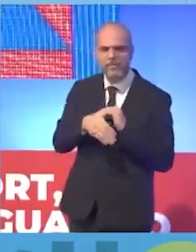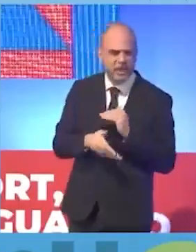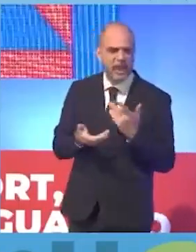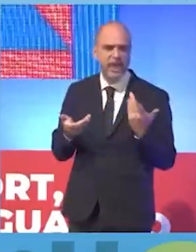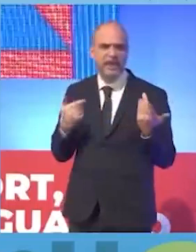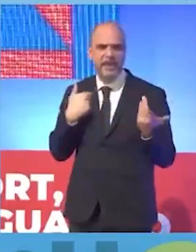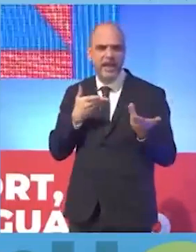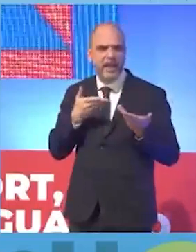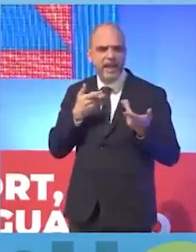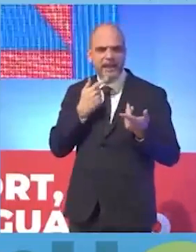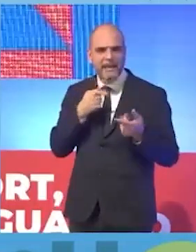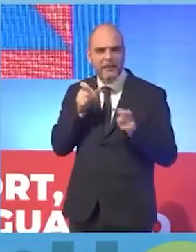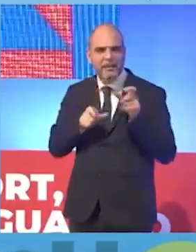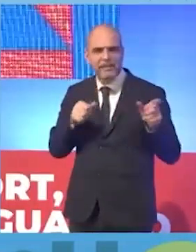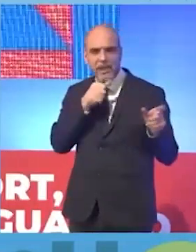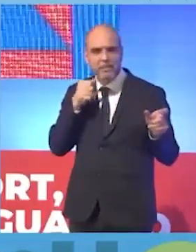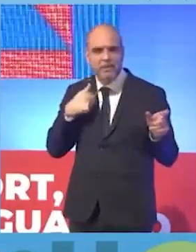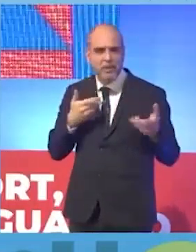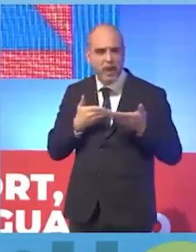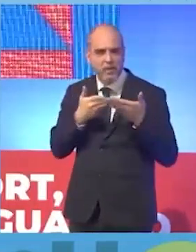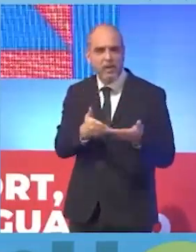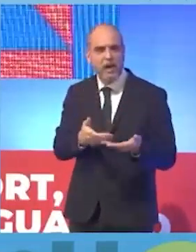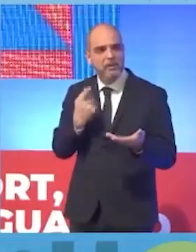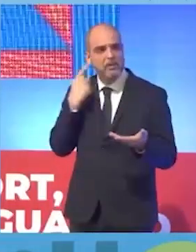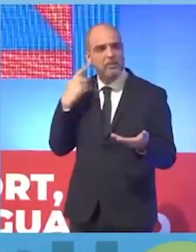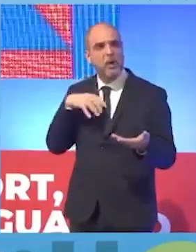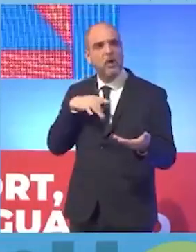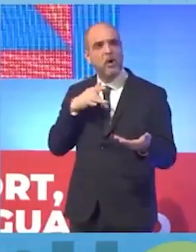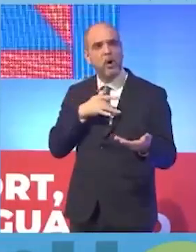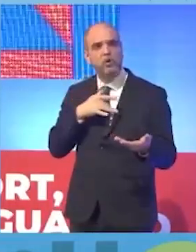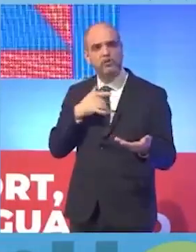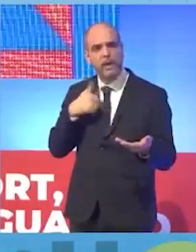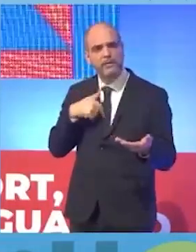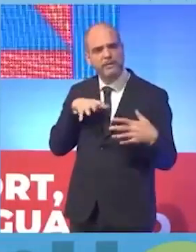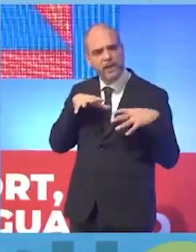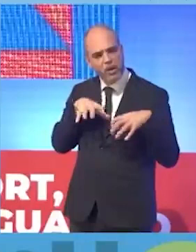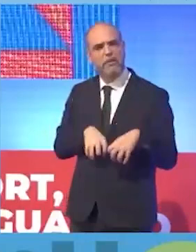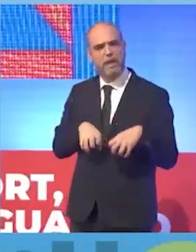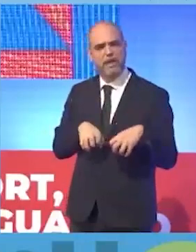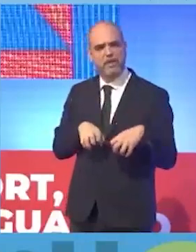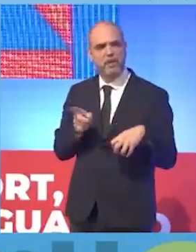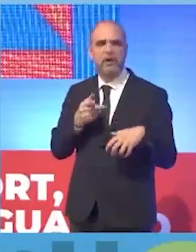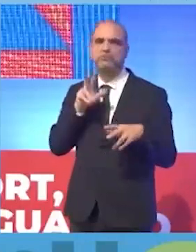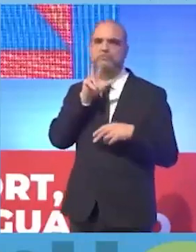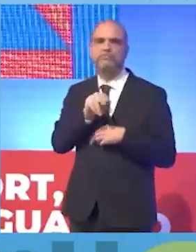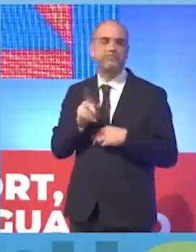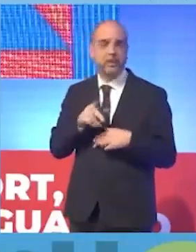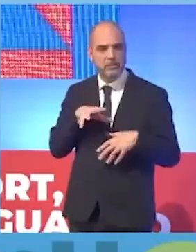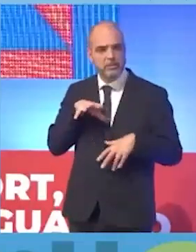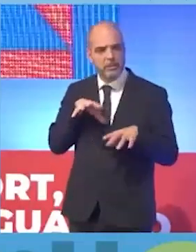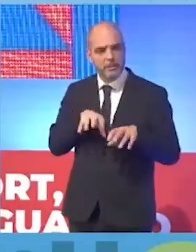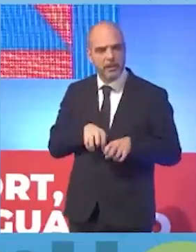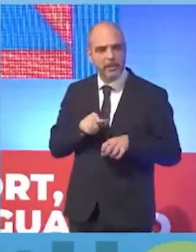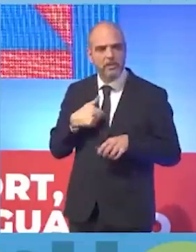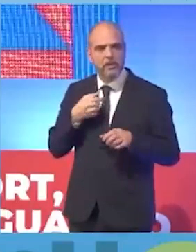hanno bisogno, e farlo con coscienza, con impegno e tutto quello che uno